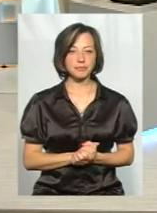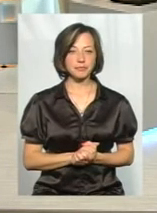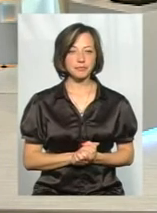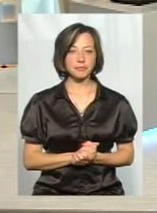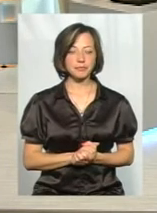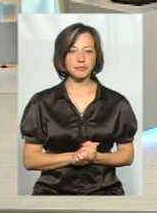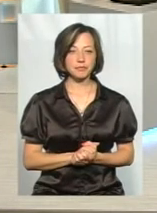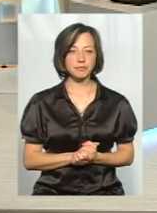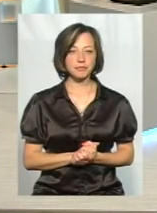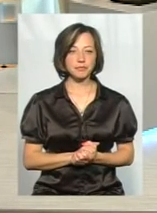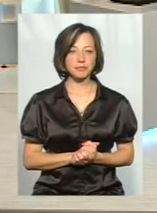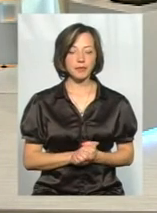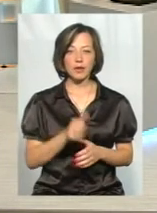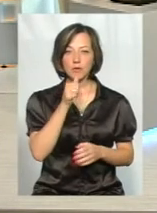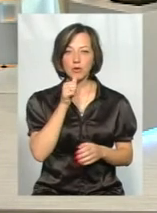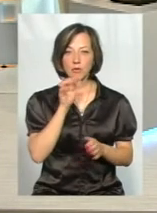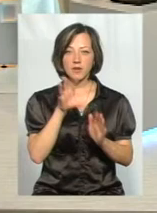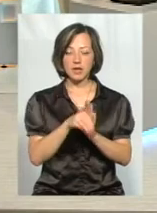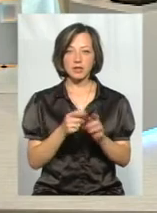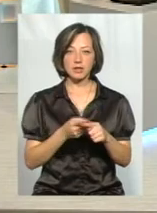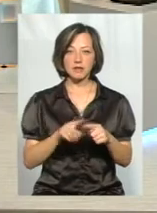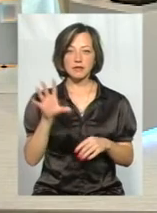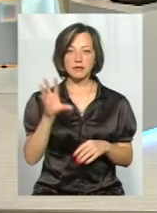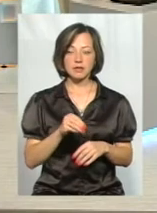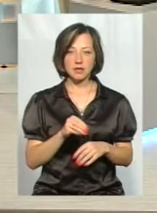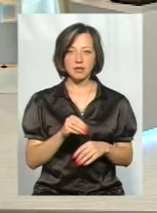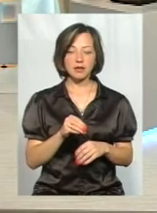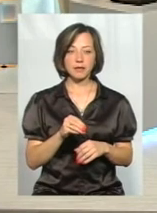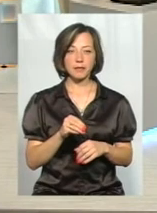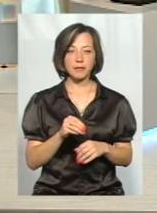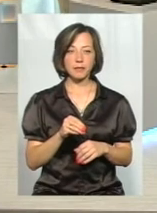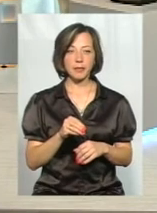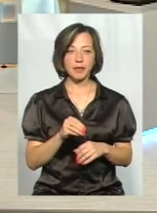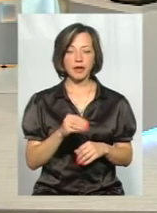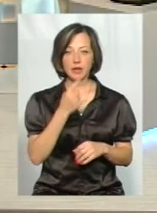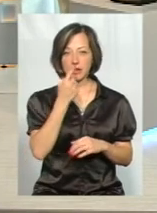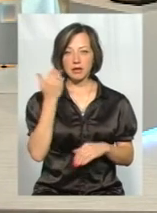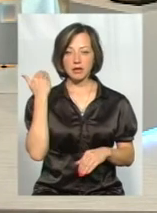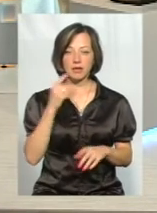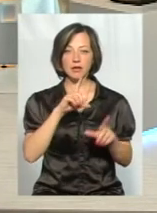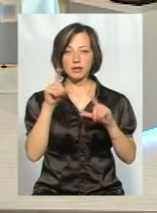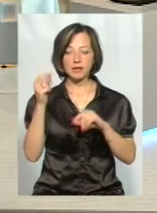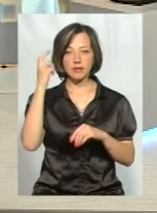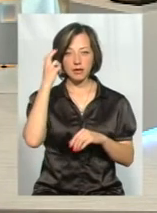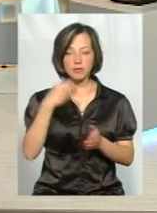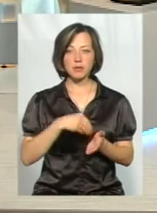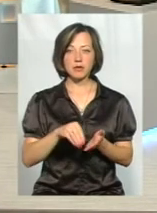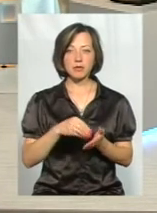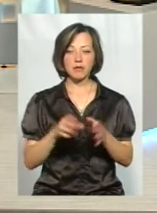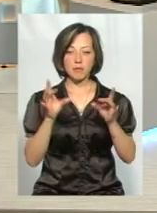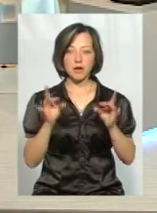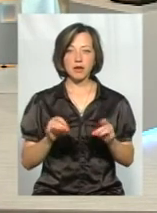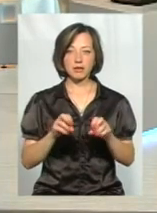вже, якби, внідряти це все. Я їздив на головні вистави в Київ. Угу. Там придбав